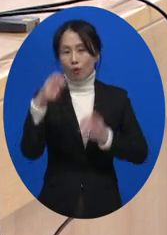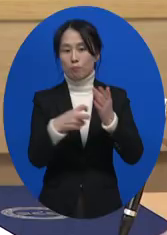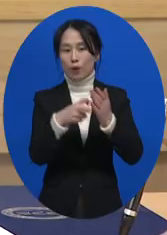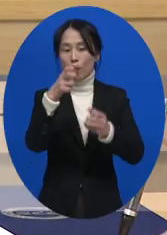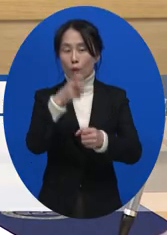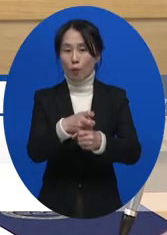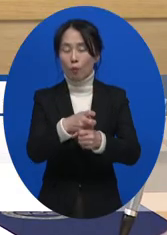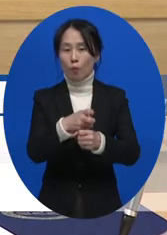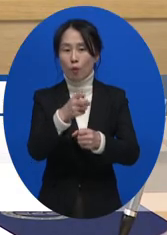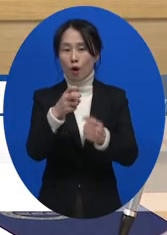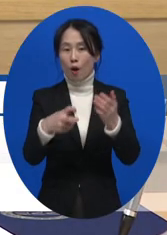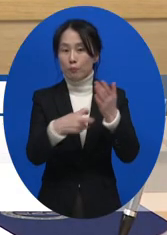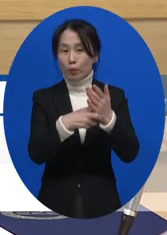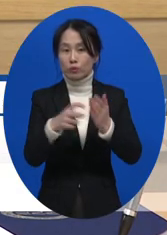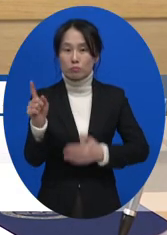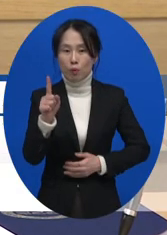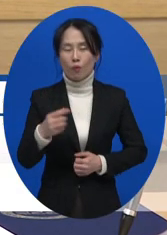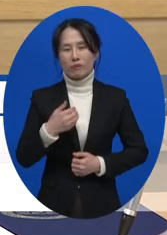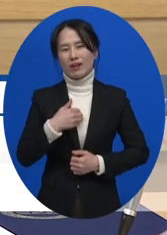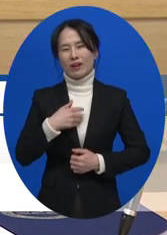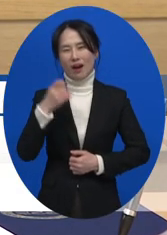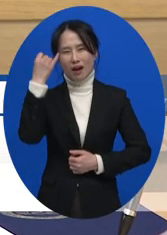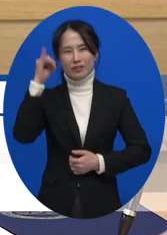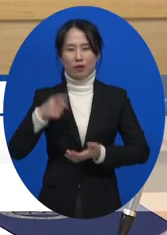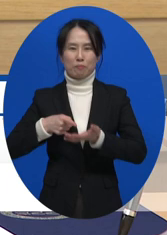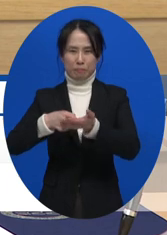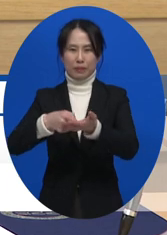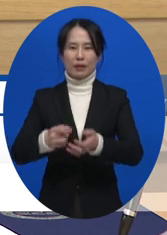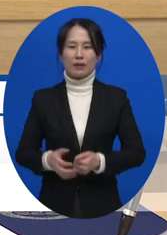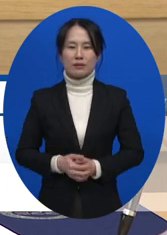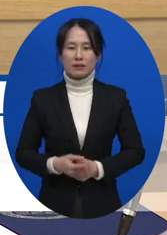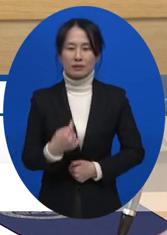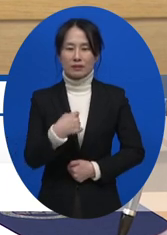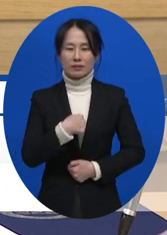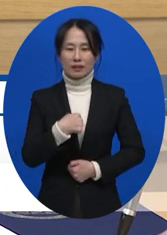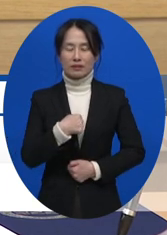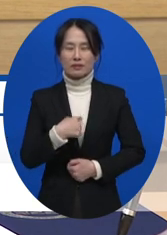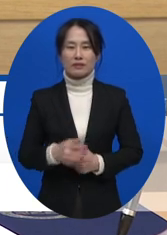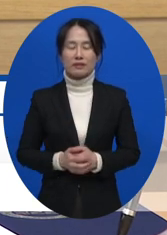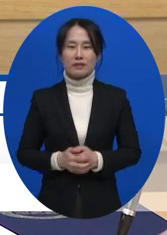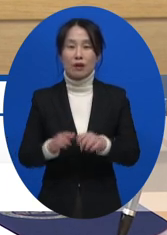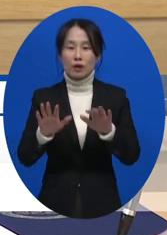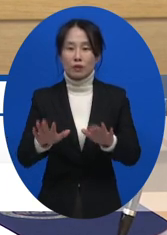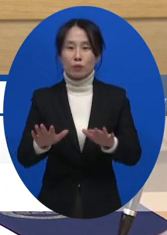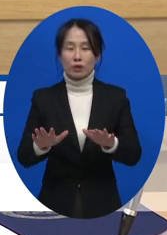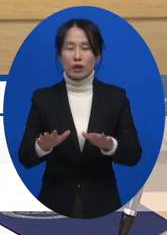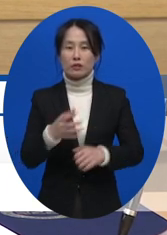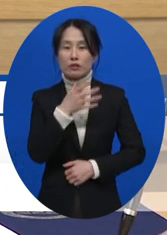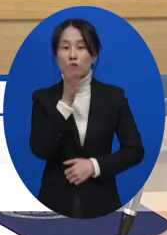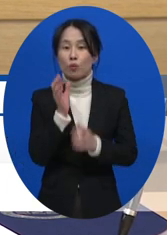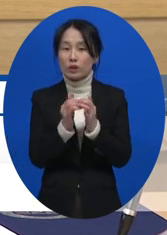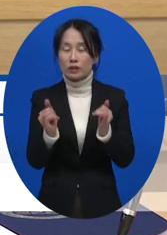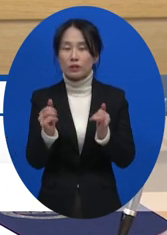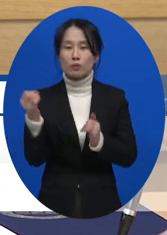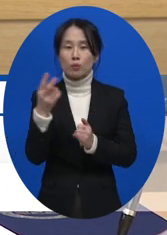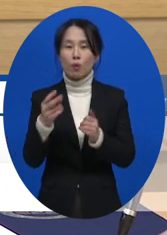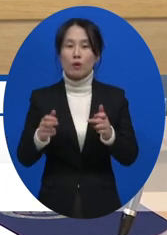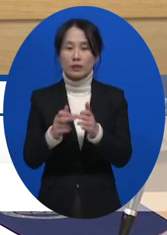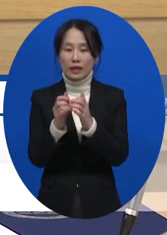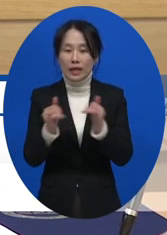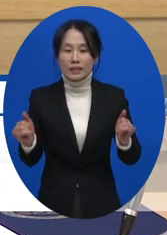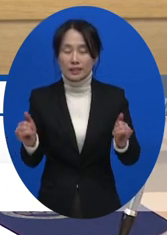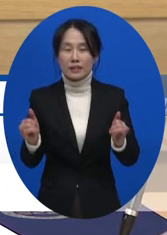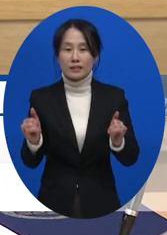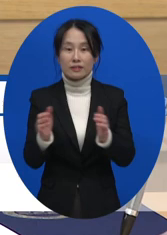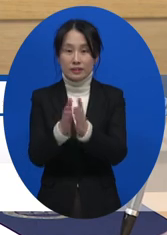관람권은 사실은 제가 아이디어를 냈습니다. 저는 이번에는 지금 어르신과